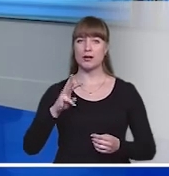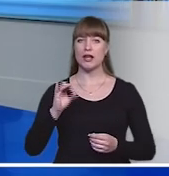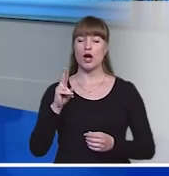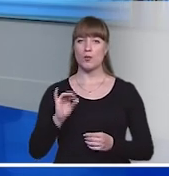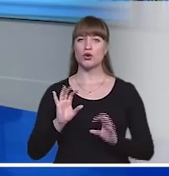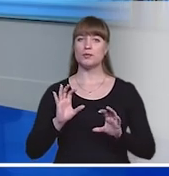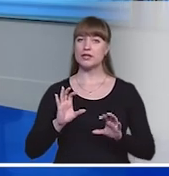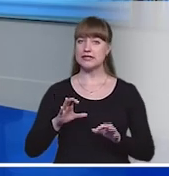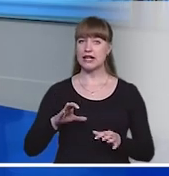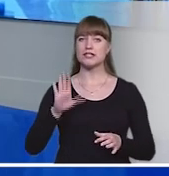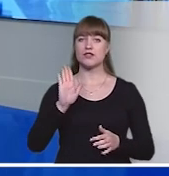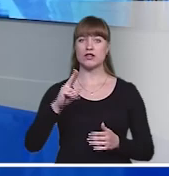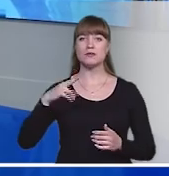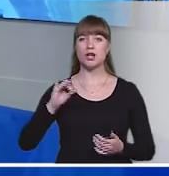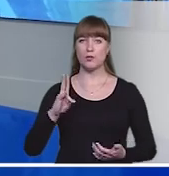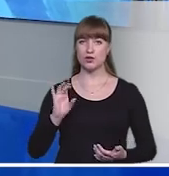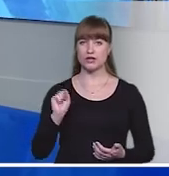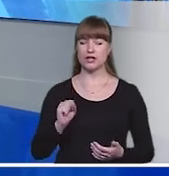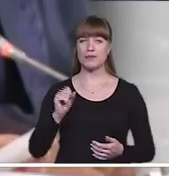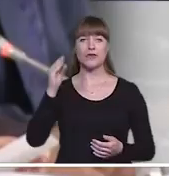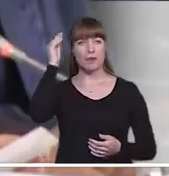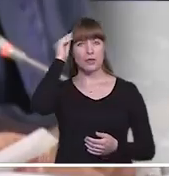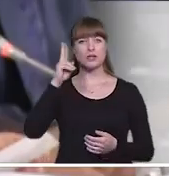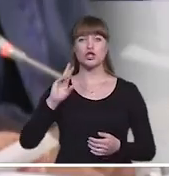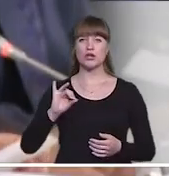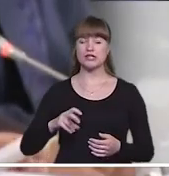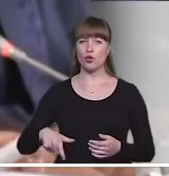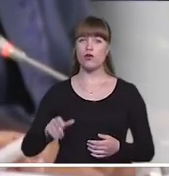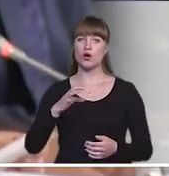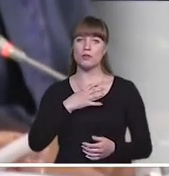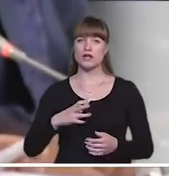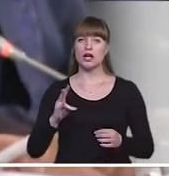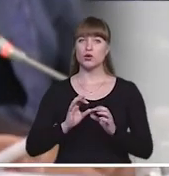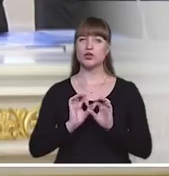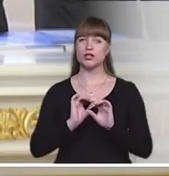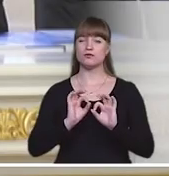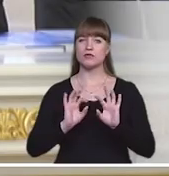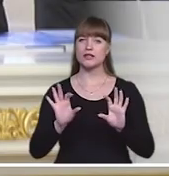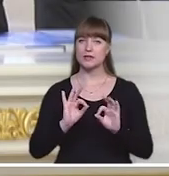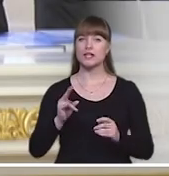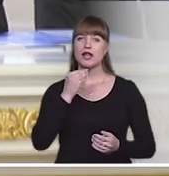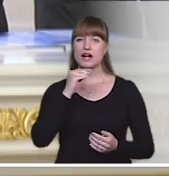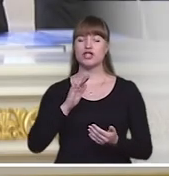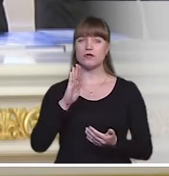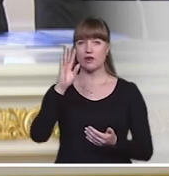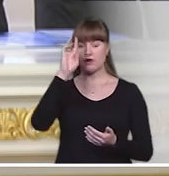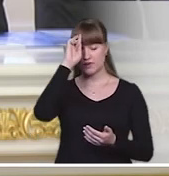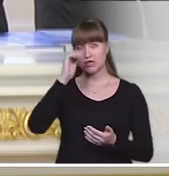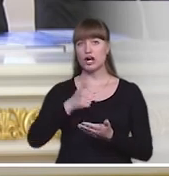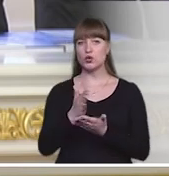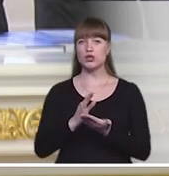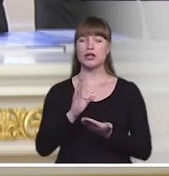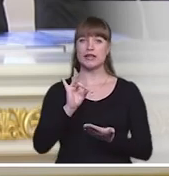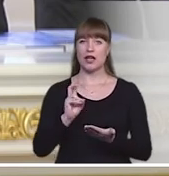под председательством Владимира Путина. По мнению донского губернатора, нужно распространить опыт оценки качества федеральных услуг на региональные